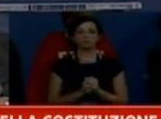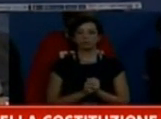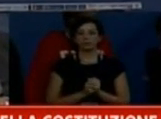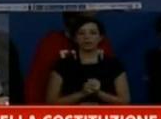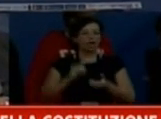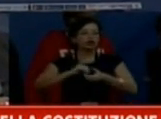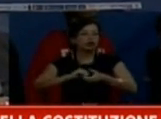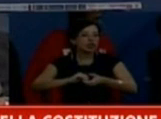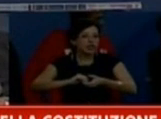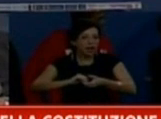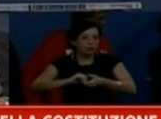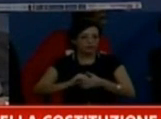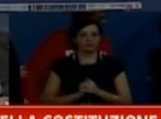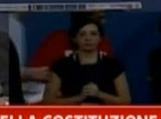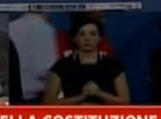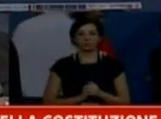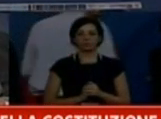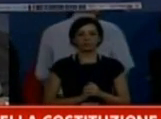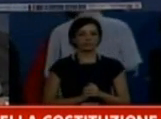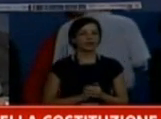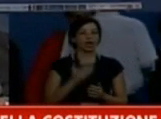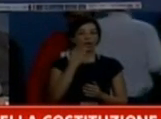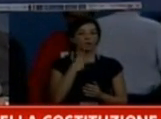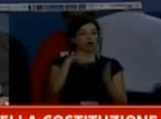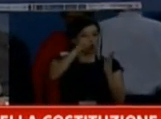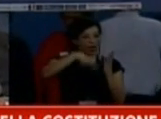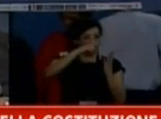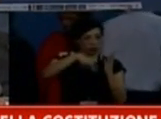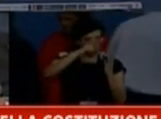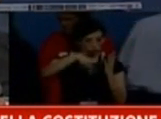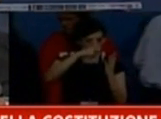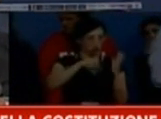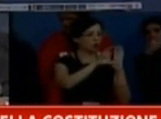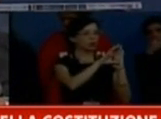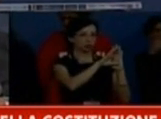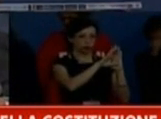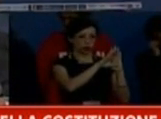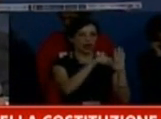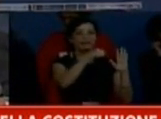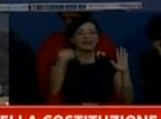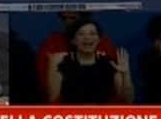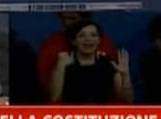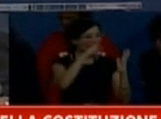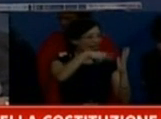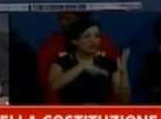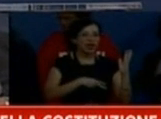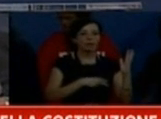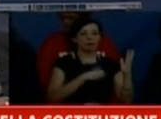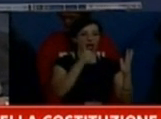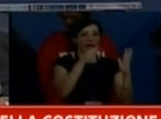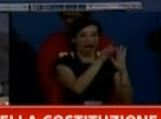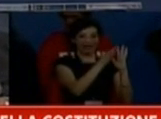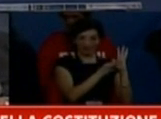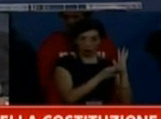Società. Allora, leggiamo la Costituzione, leggiamo soprattutto i primi articoli della Costituzione